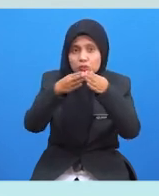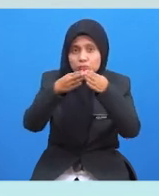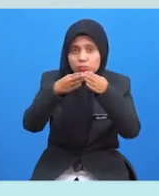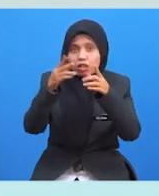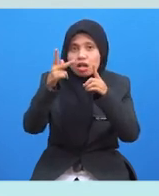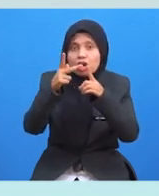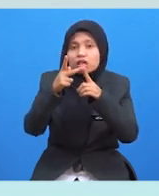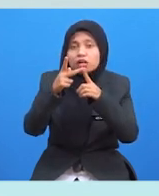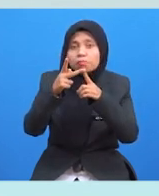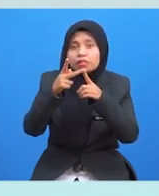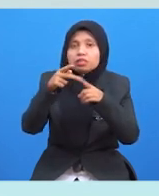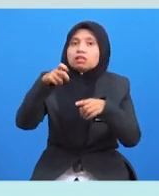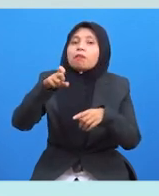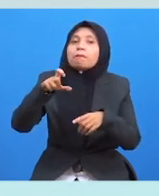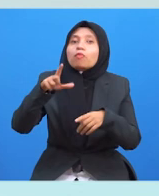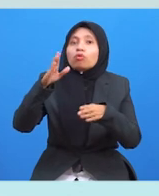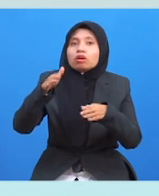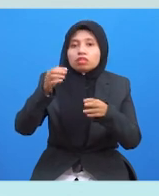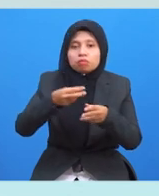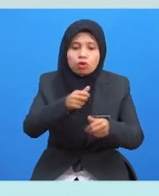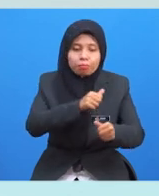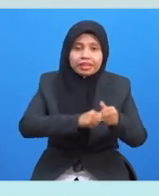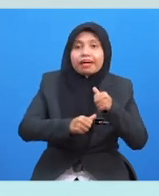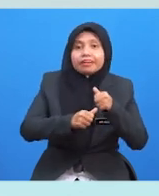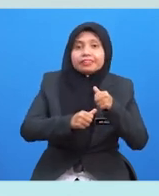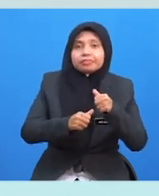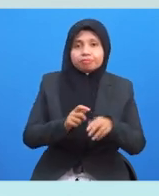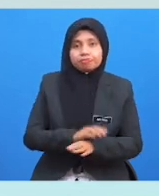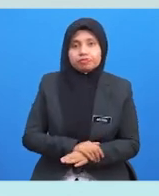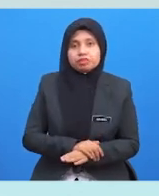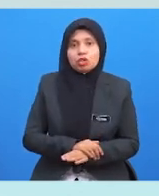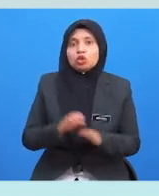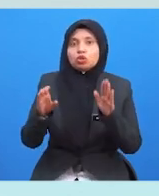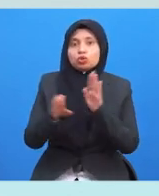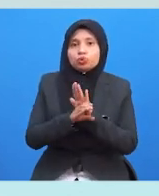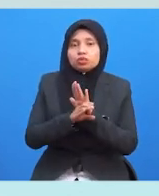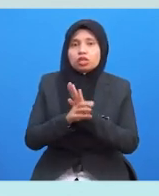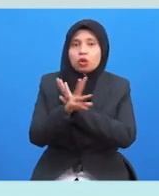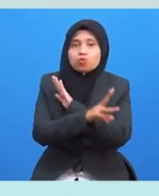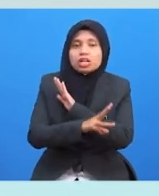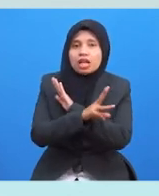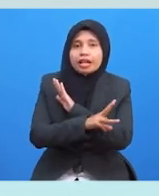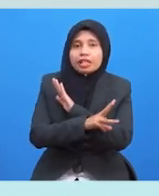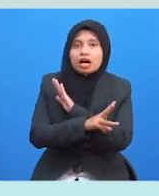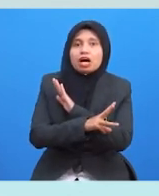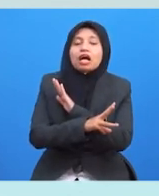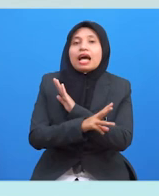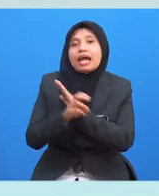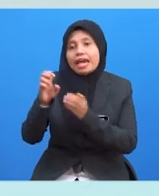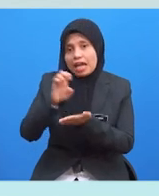kepada pelabur tempatan. Contohnya, wilayah ekonomi Pantai